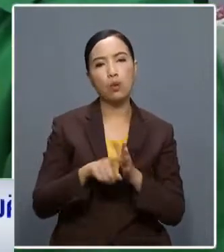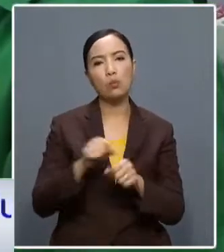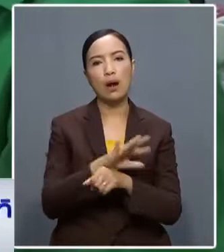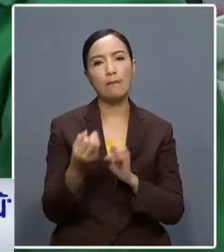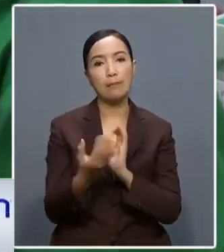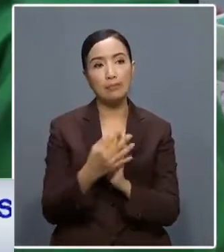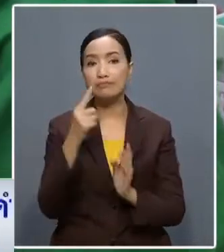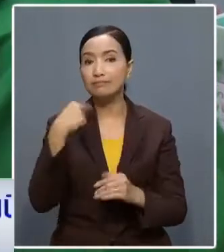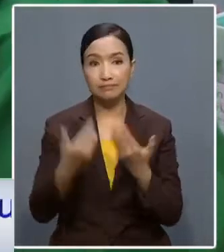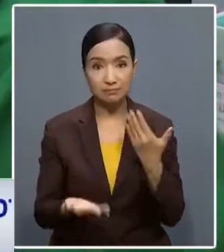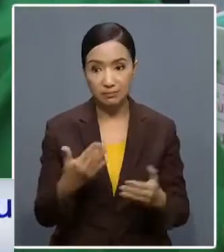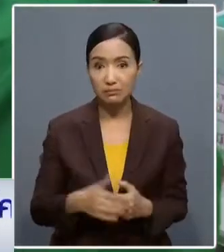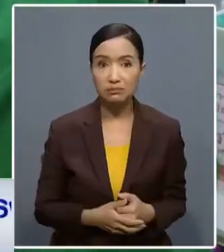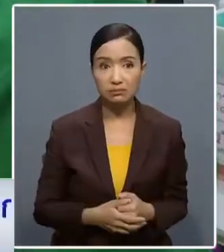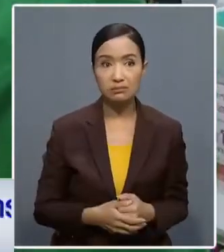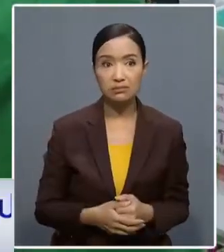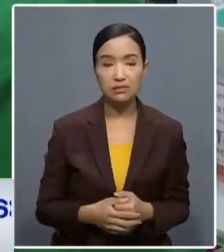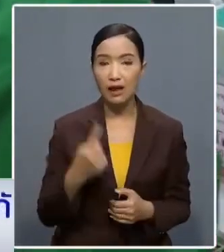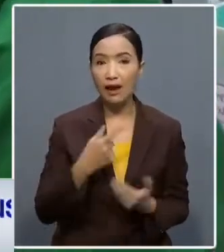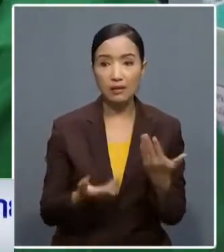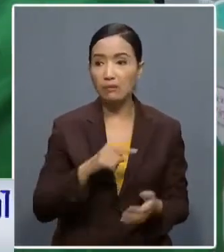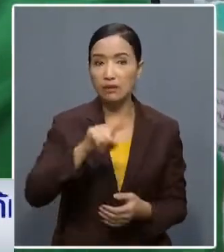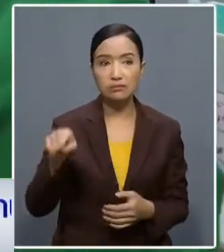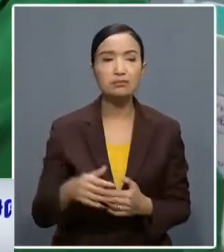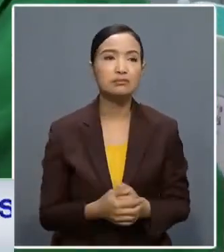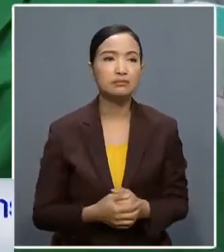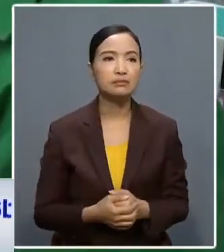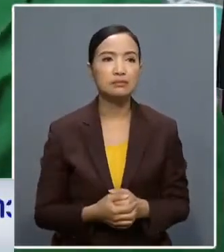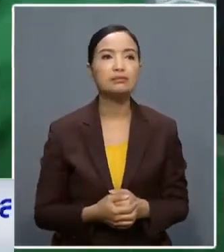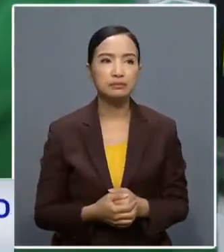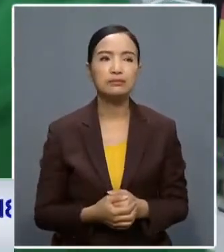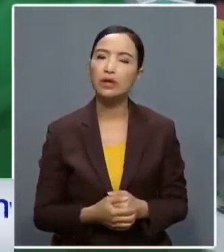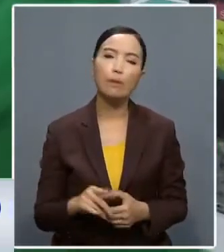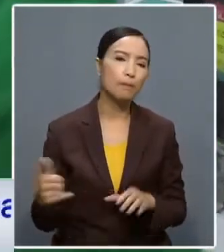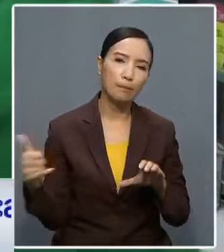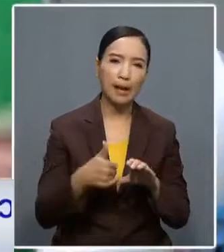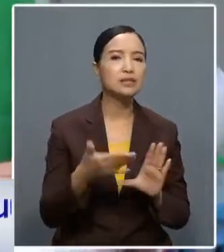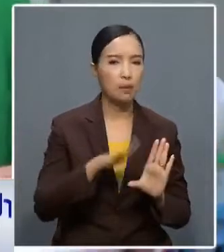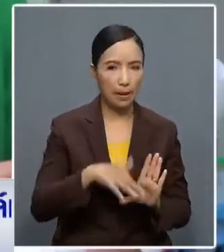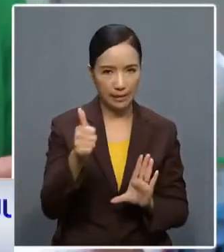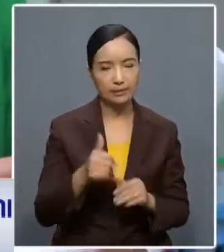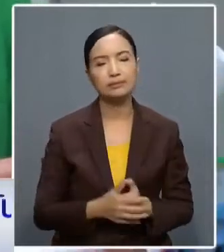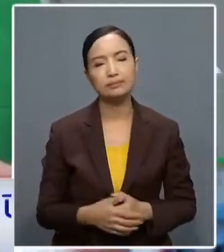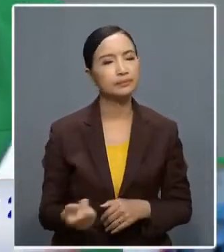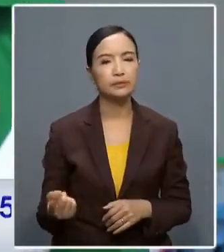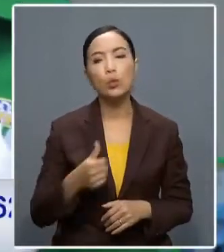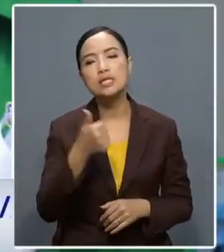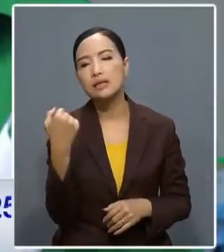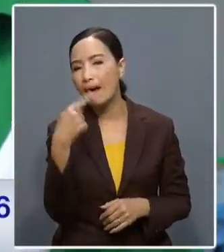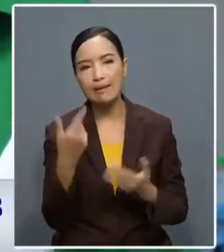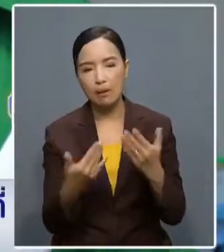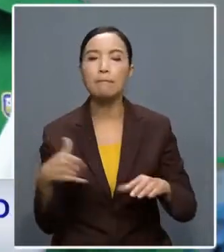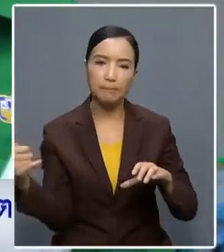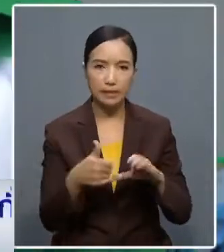ก็ได้ใช่ไหมคะจำเป็นต้องเป็นลูกค้าธกส.มาก่อนไหม ยังครับไม่จำเป็นครับสามารถเข้ามาสมัครได้นะส่วนของผู้ประกอบการราย